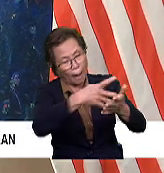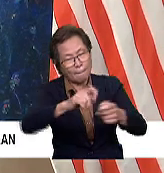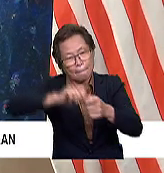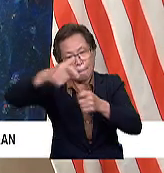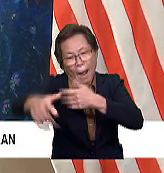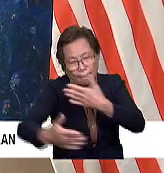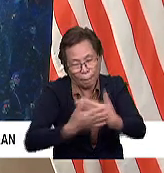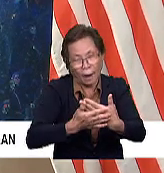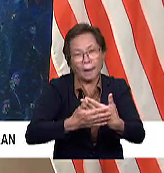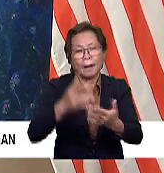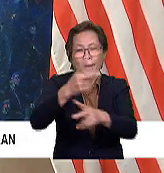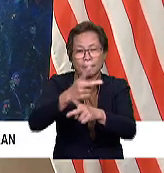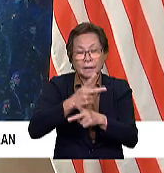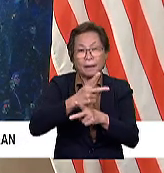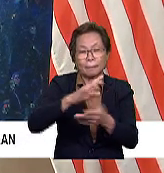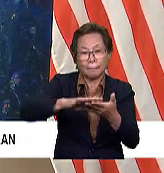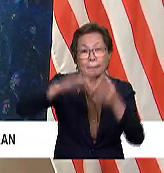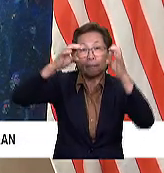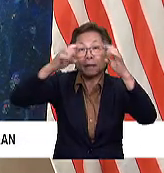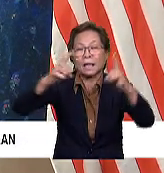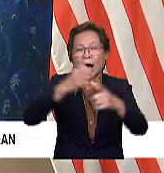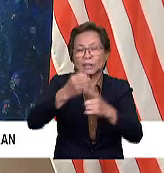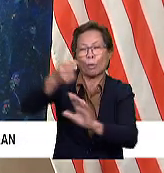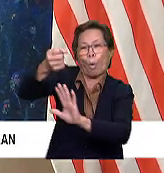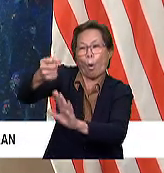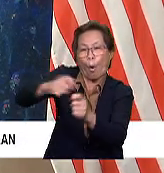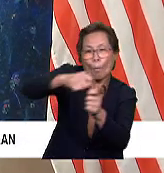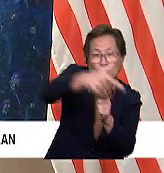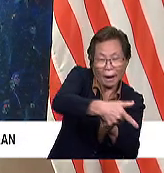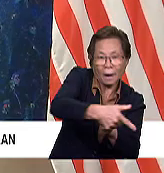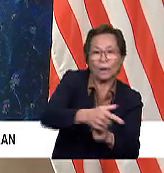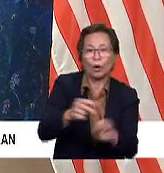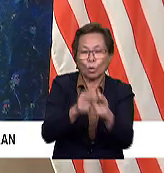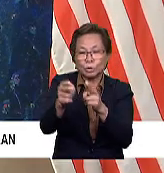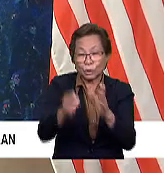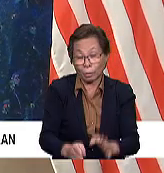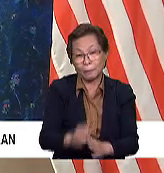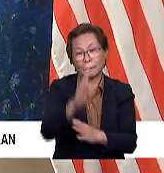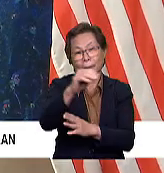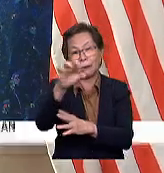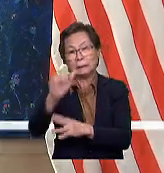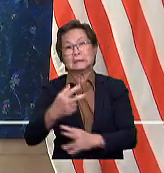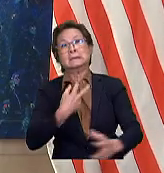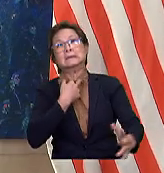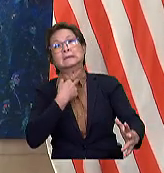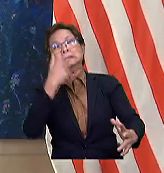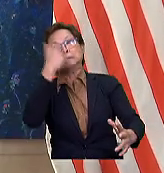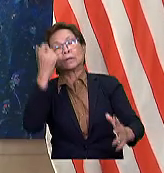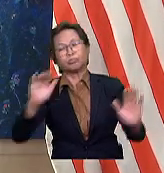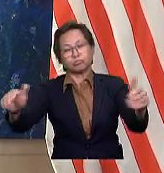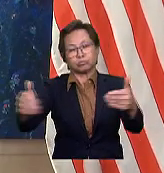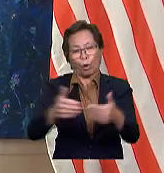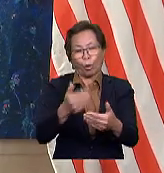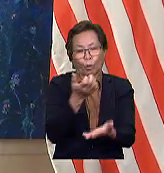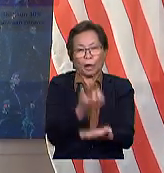pinjaman pelajaran atau moratorium dan bagi wisatawan marah yang terkesan akibat penutupan